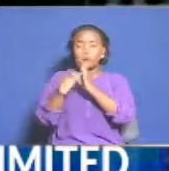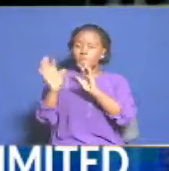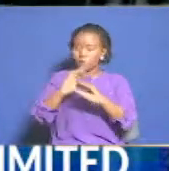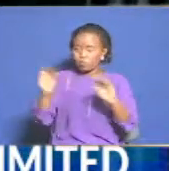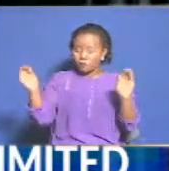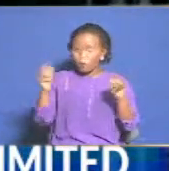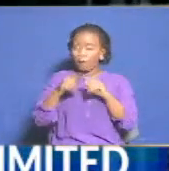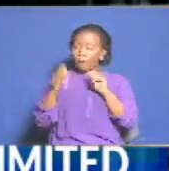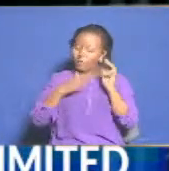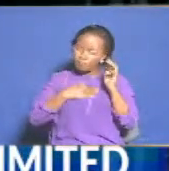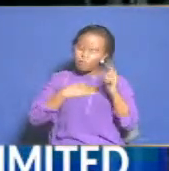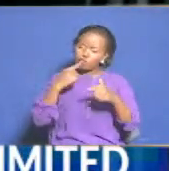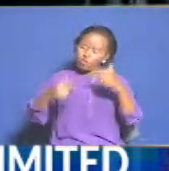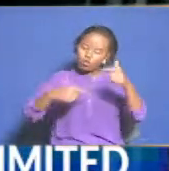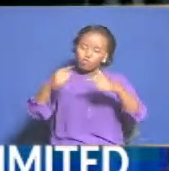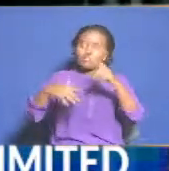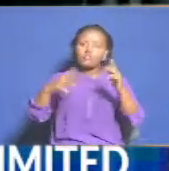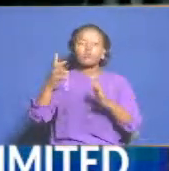hii barabara.